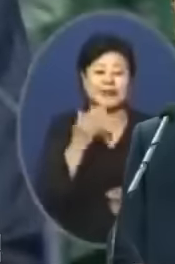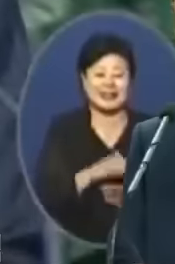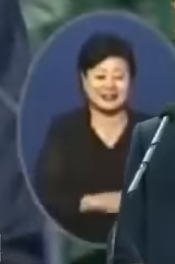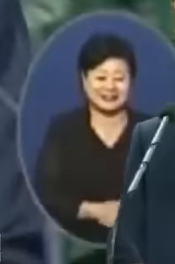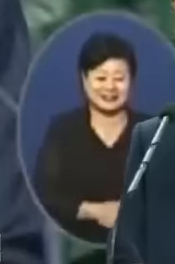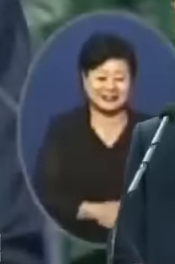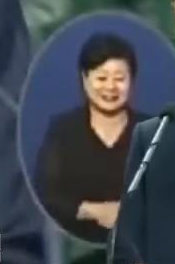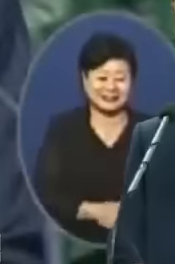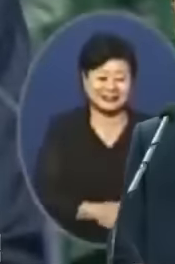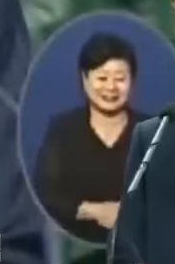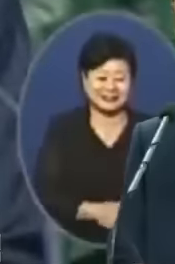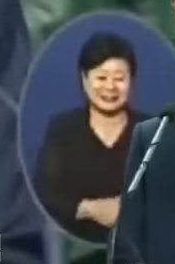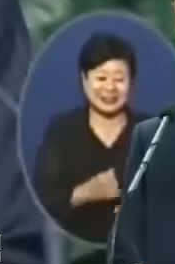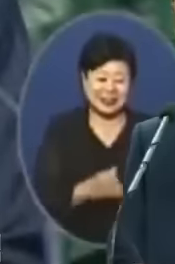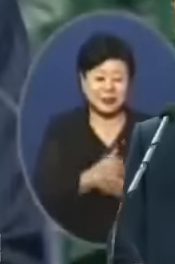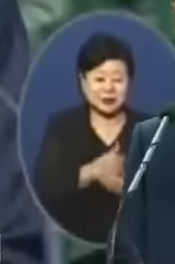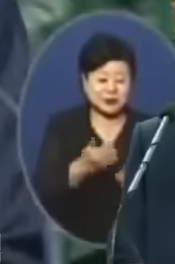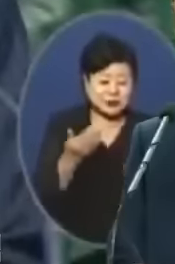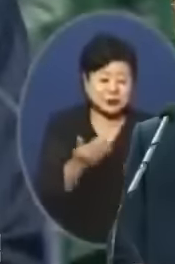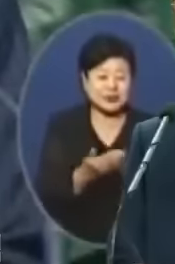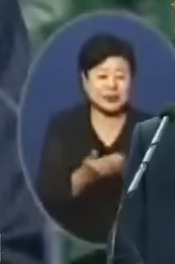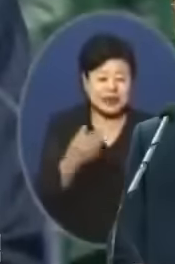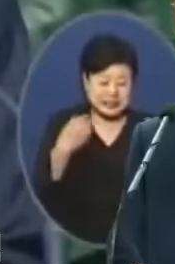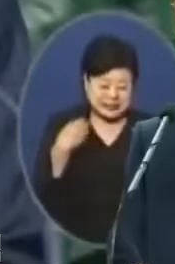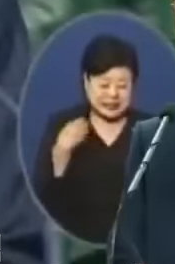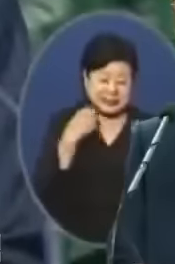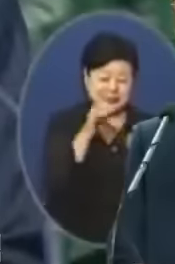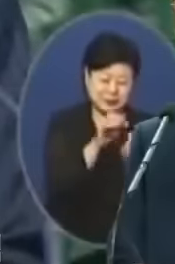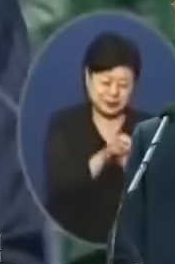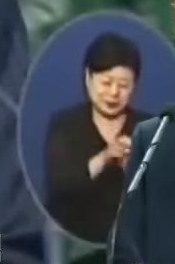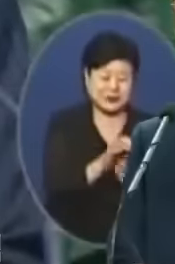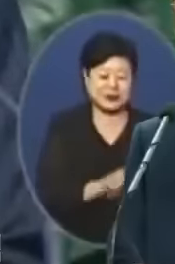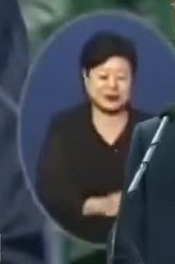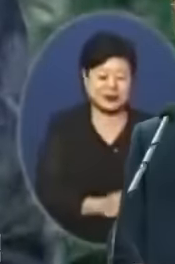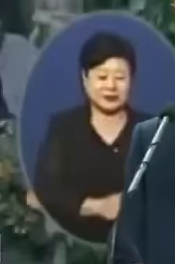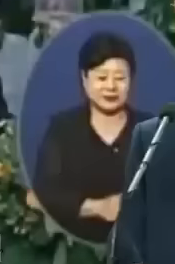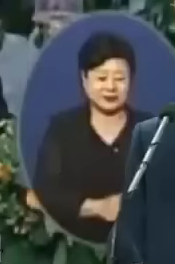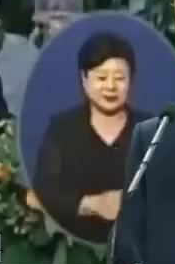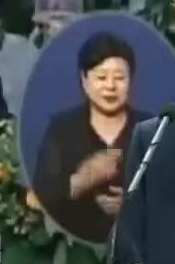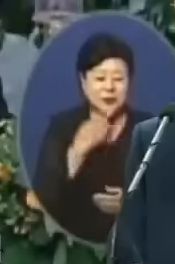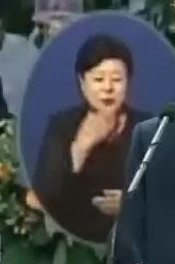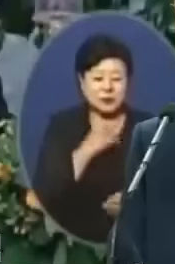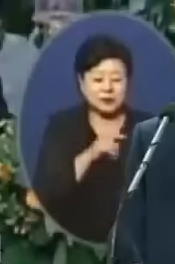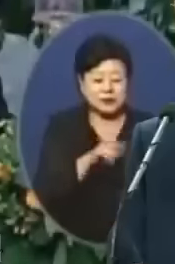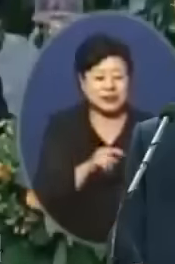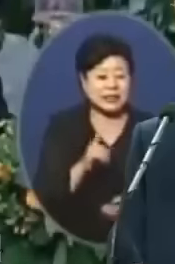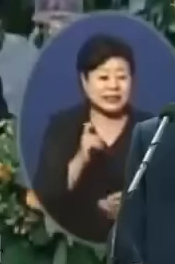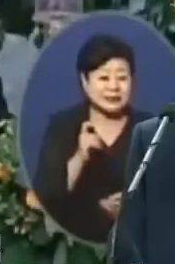것입니다. 그러므로 주님께서 책임져 주시는 것입니다. 요한복음 14장